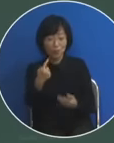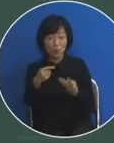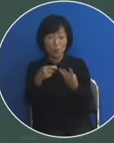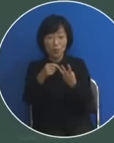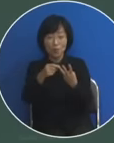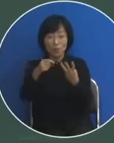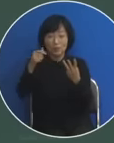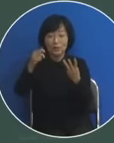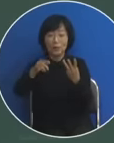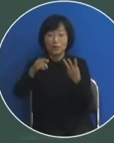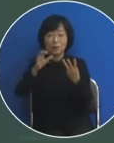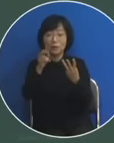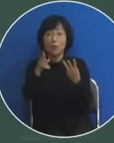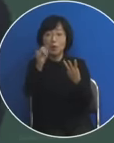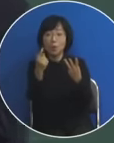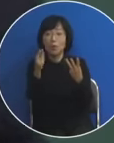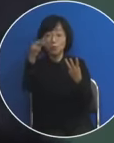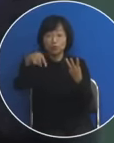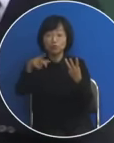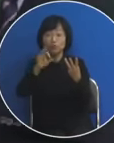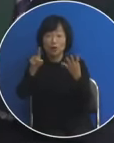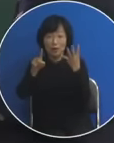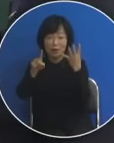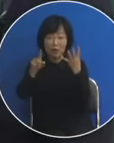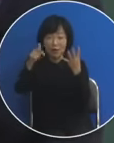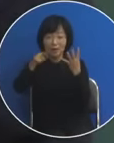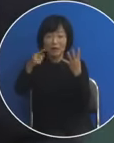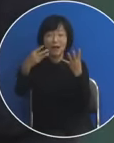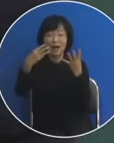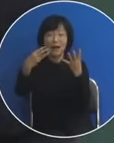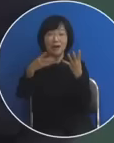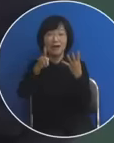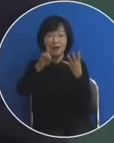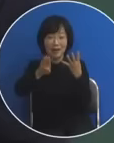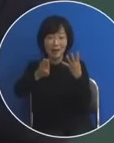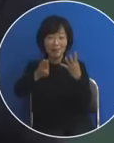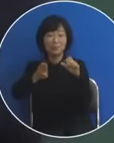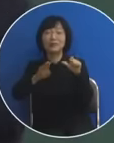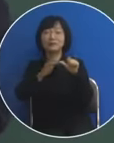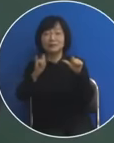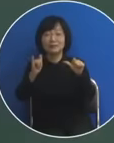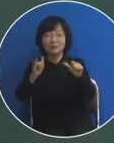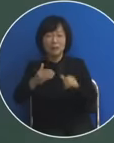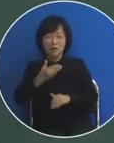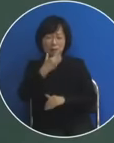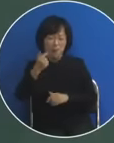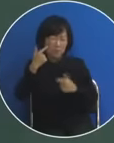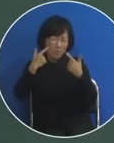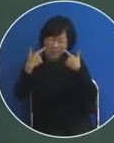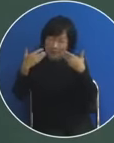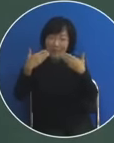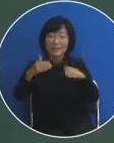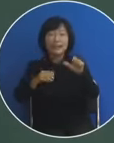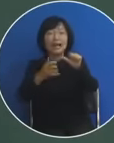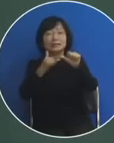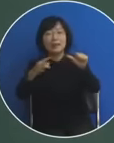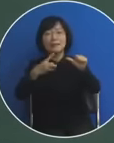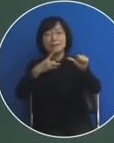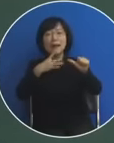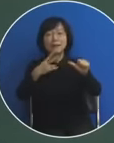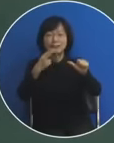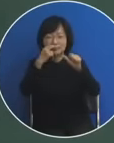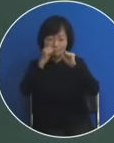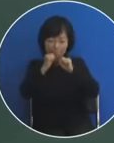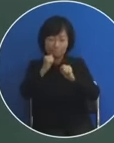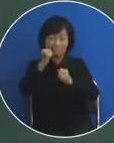이렇다는 거예요. Because of them. 그러니까 복음 제대로 이해돼 버린다는 것은 굉장한 하나님의 축복으로 되는